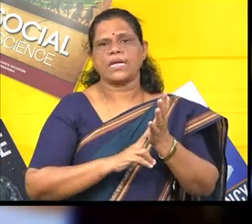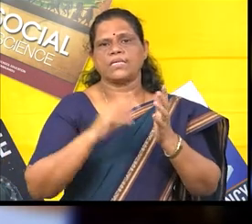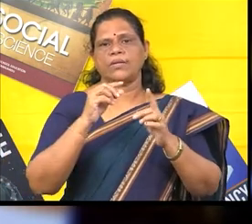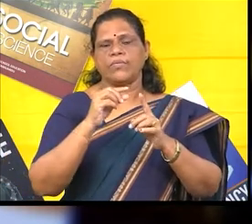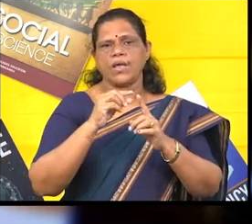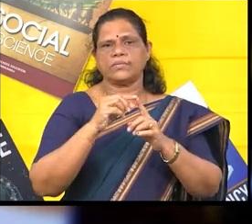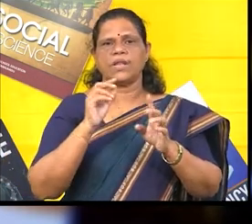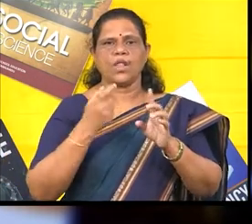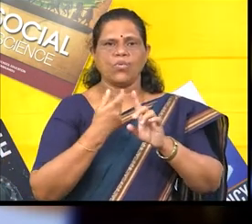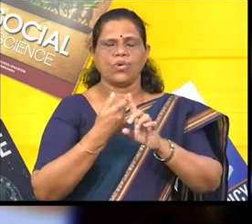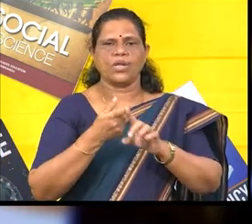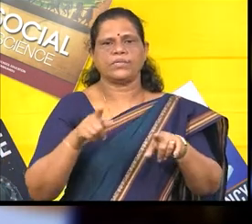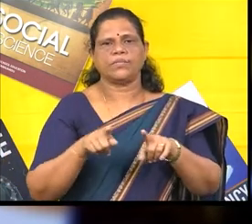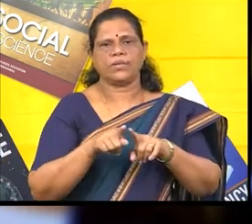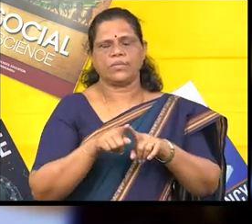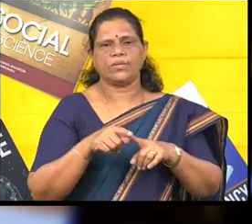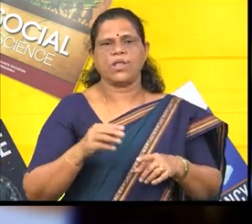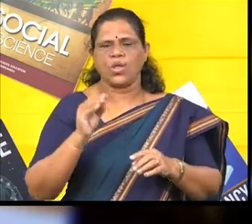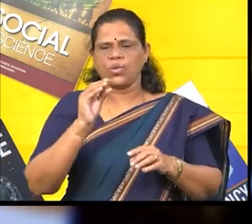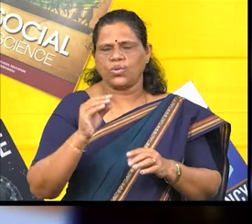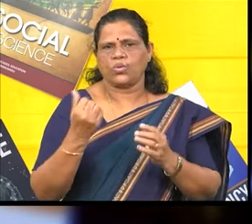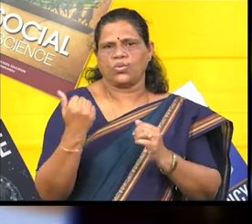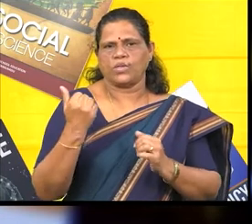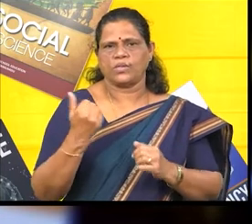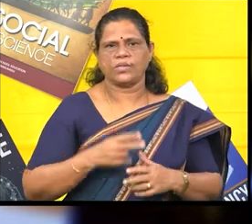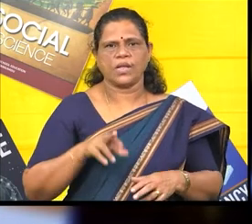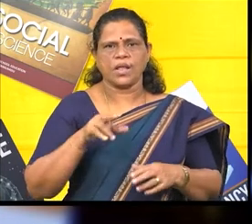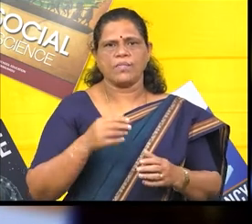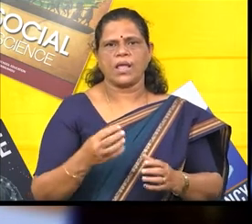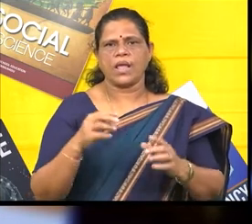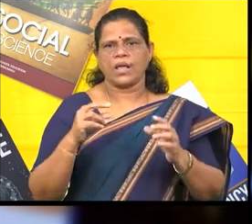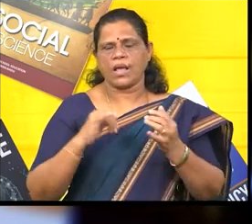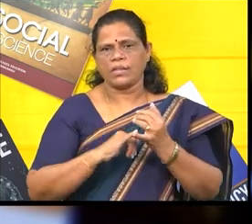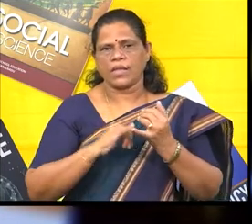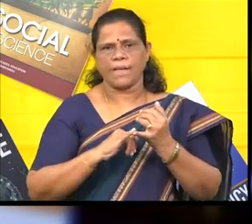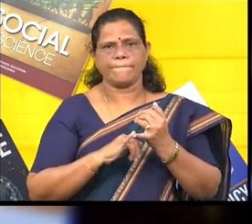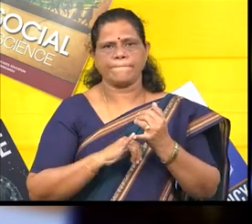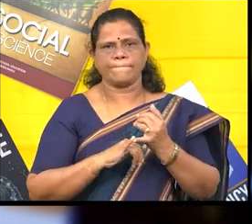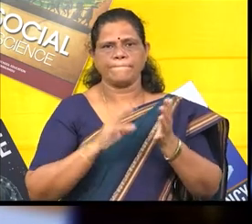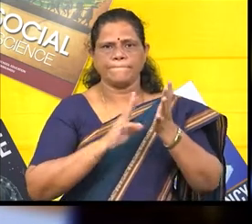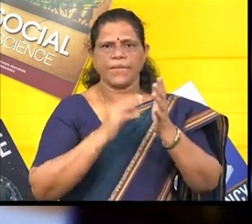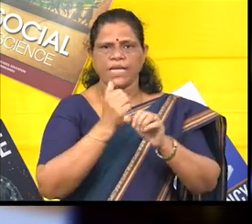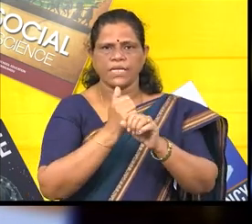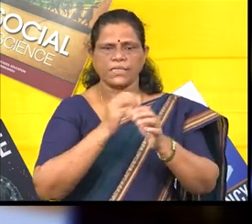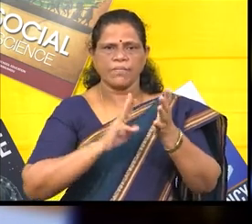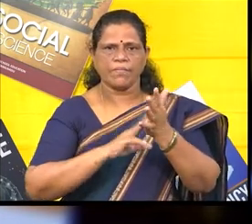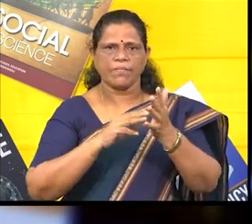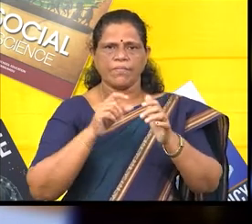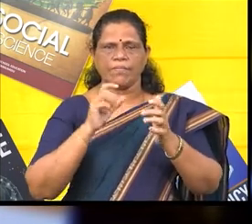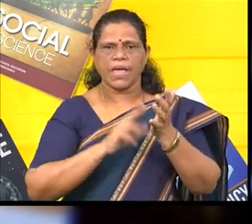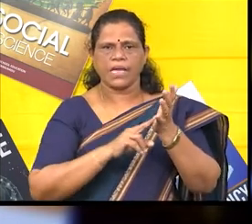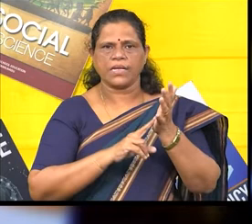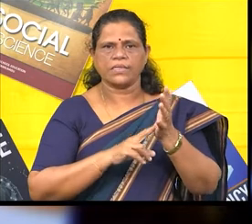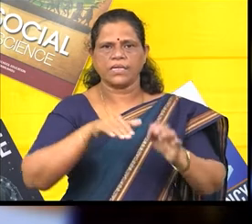பாஸ்பரஸ், பொட்டாசியம் இதெல்லாம் சொல்லுவோம். அதே போல் நுண் ஊட்டச்சத்துக்கள் எதுன்னு சொல்லுவோம்னா, கந்தகம், மெக்னீசியம்,